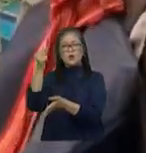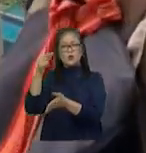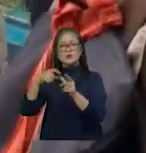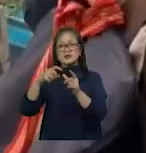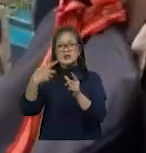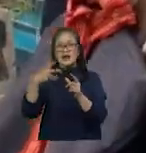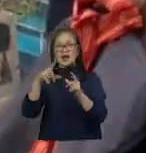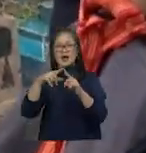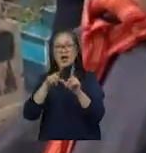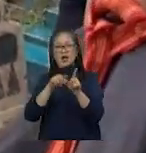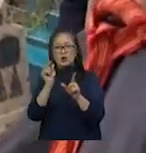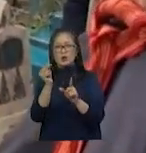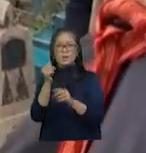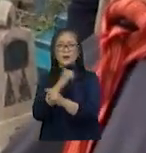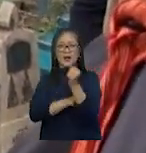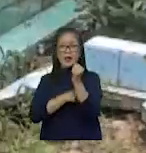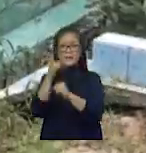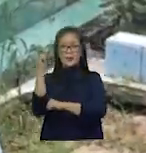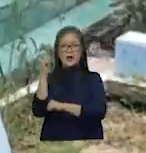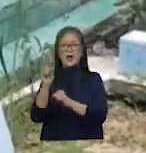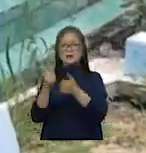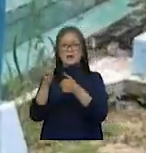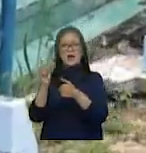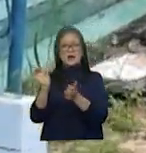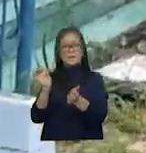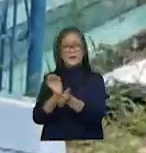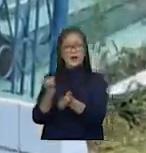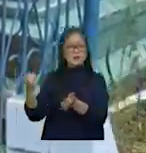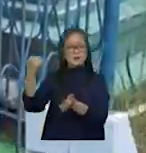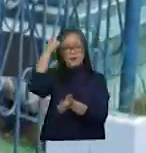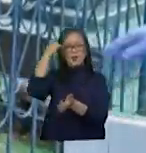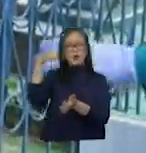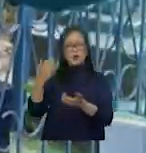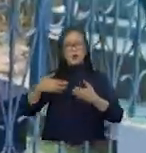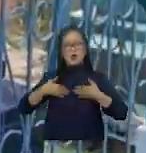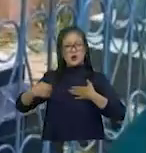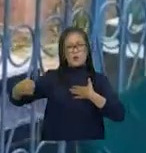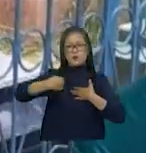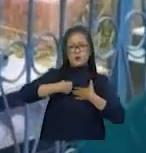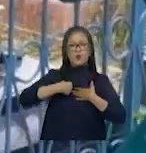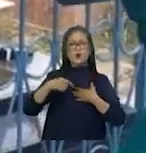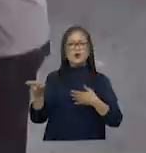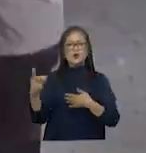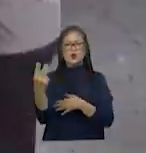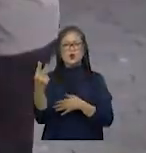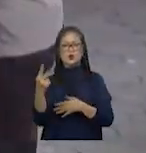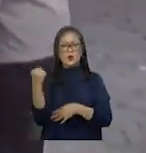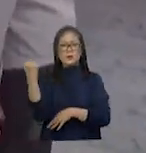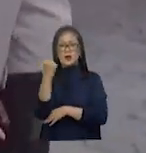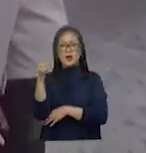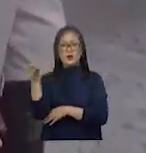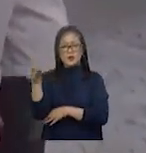Palembang. Hasilnya ada bekas benturan benda tumpul di bagian dada korban. Dua terduga pelaku telah